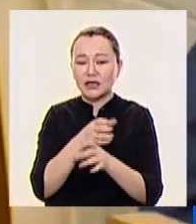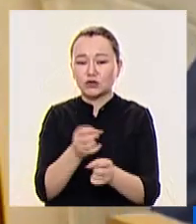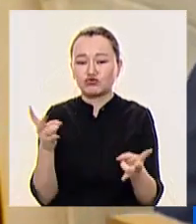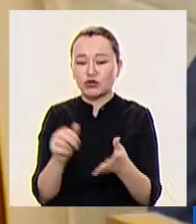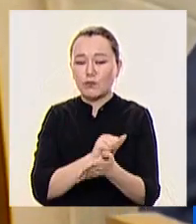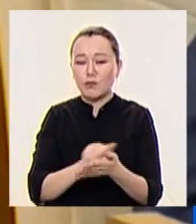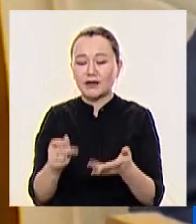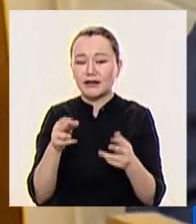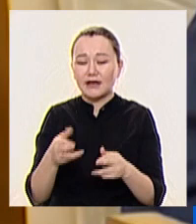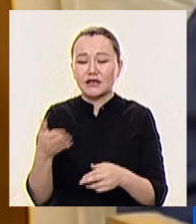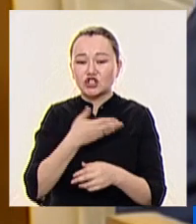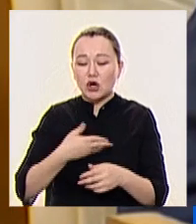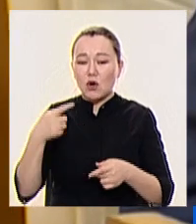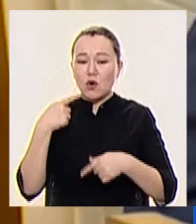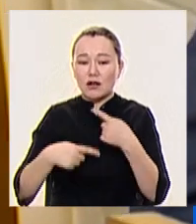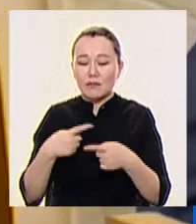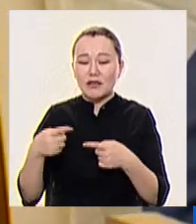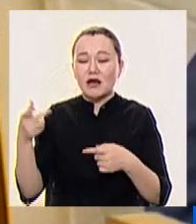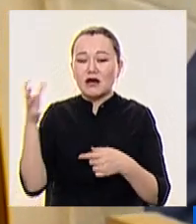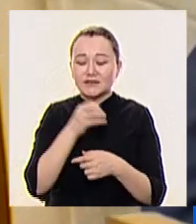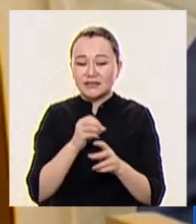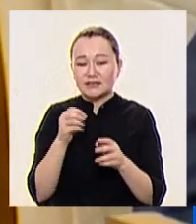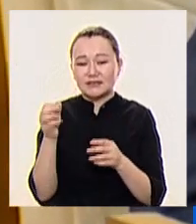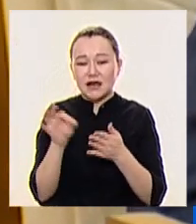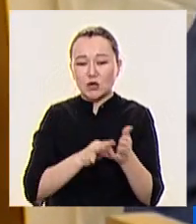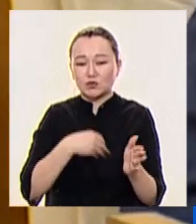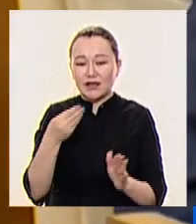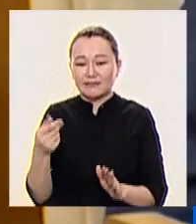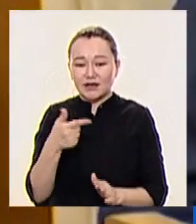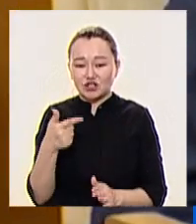количество бумаг для наших кандастар и сразу выдавать гражданство.